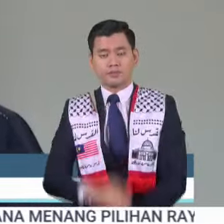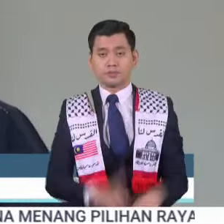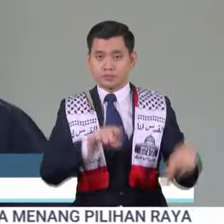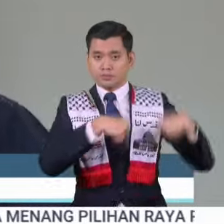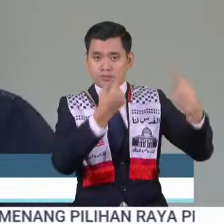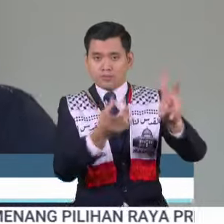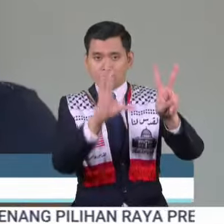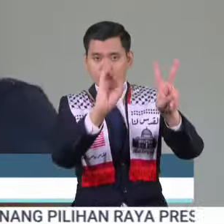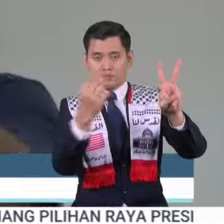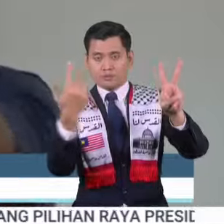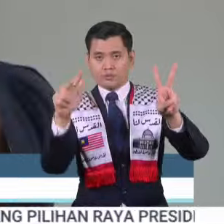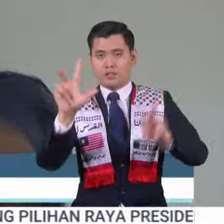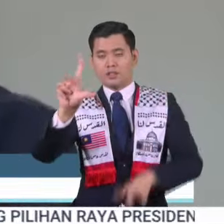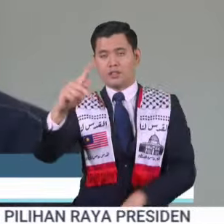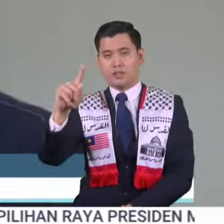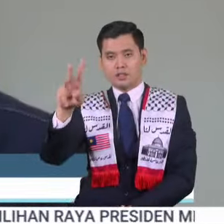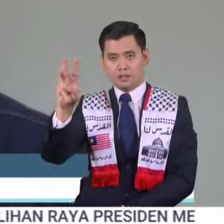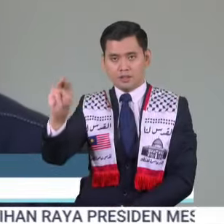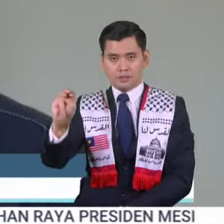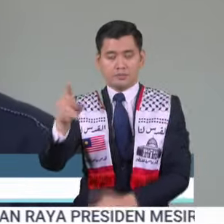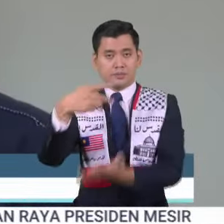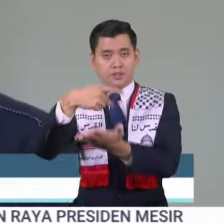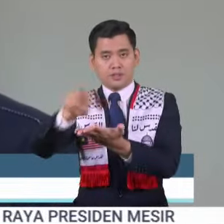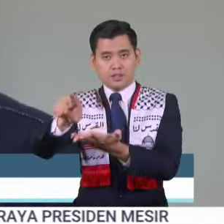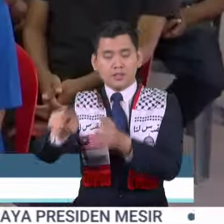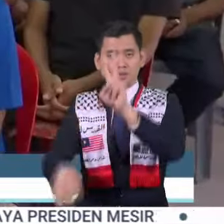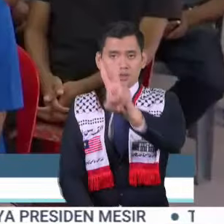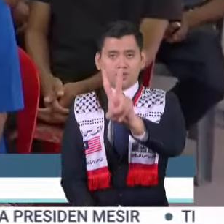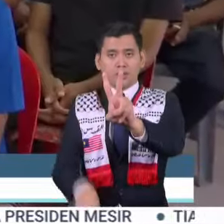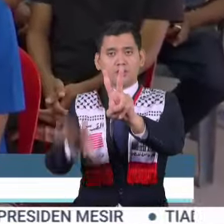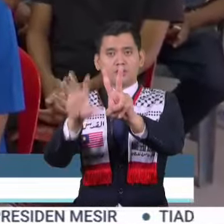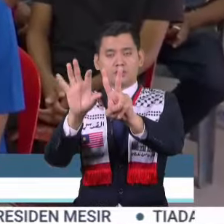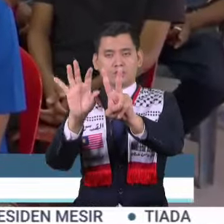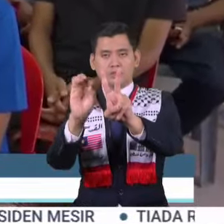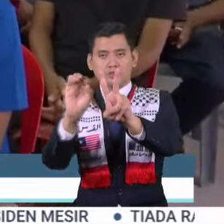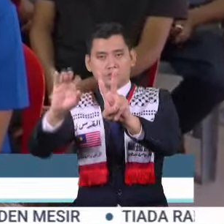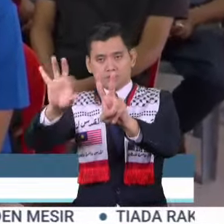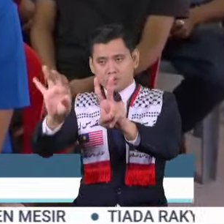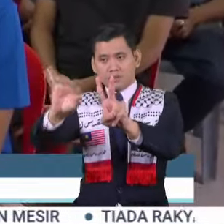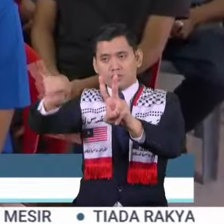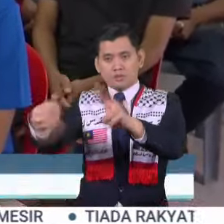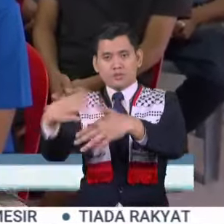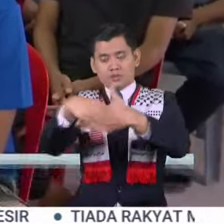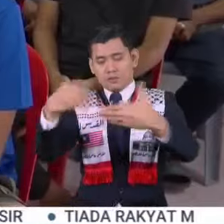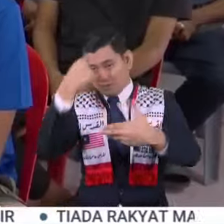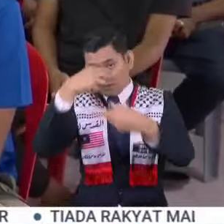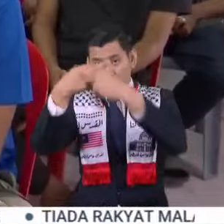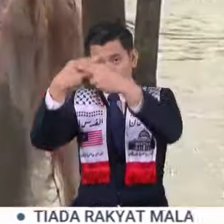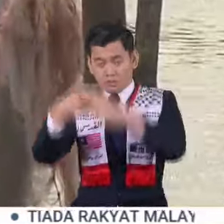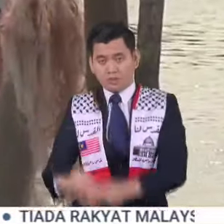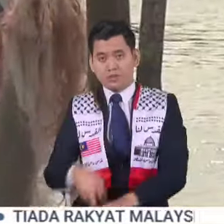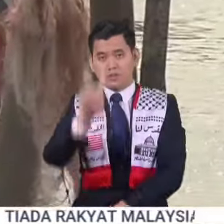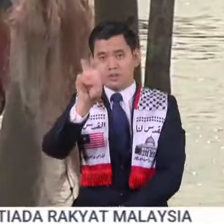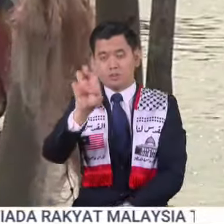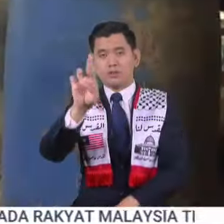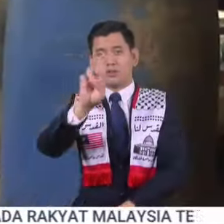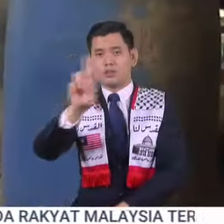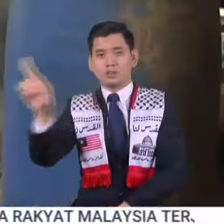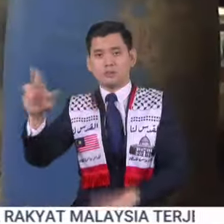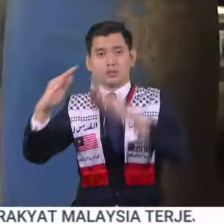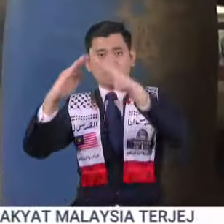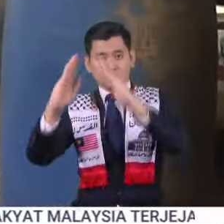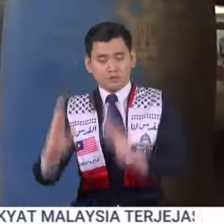2013 lkim membelanjakan lebih r11 juta bagi membaik pulih lebih r.000 rumah nelayan dan membina